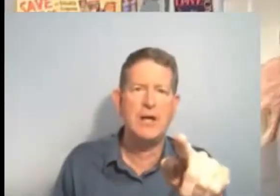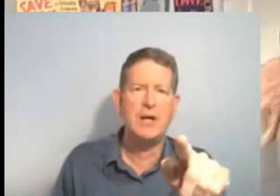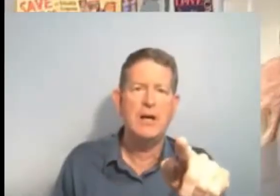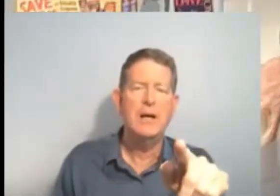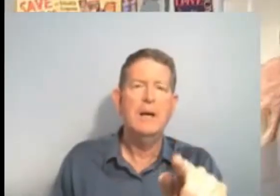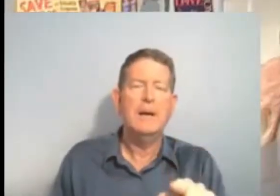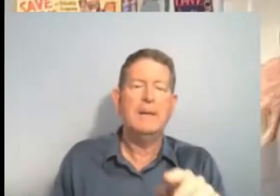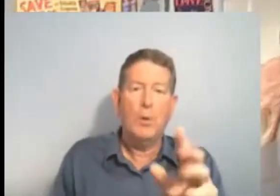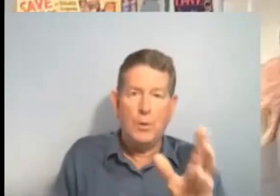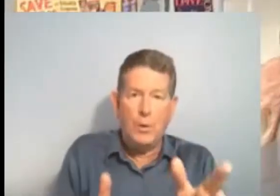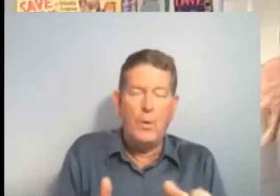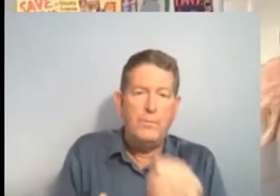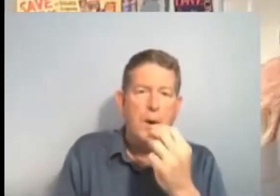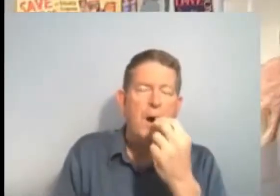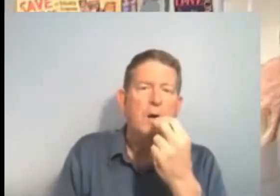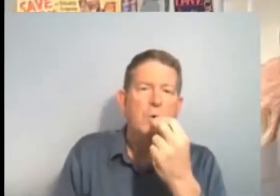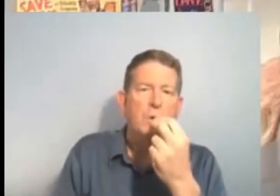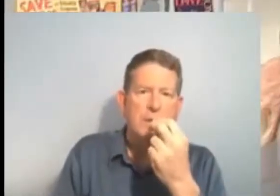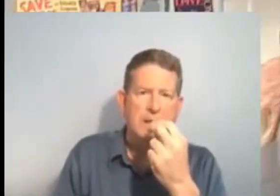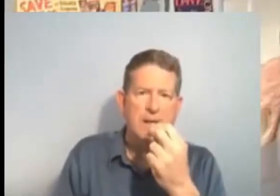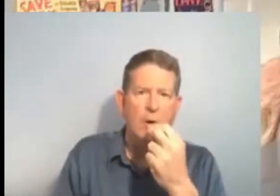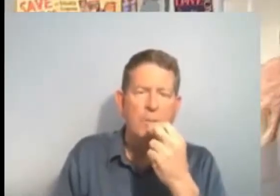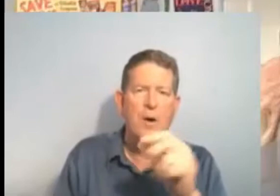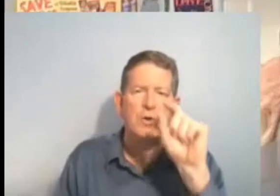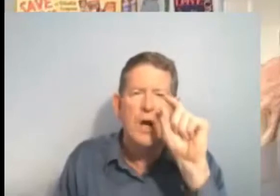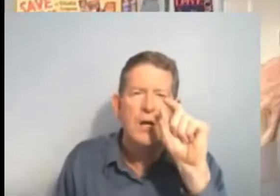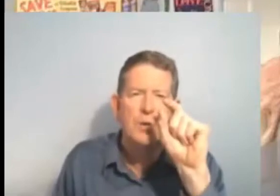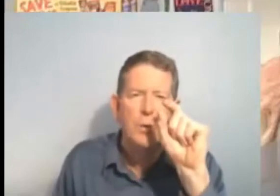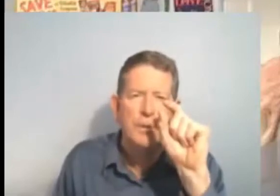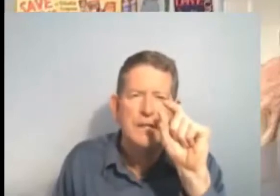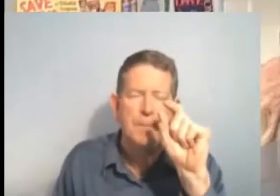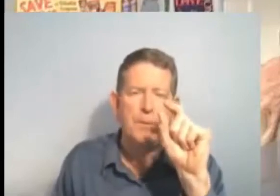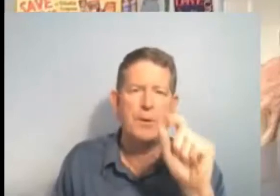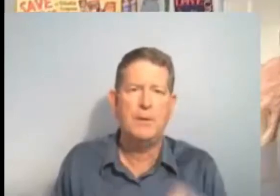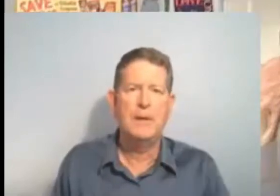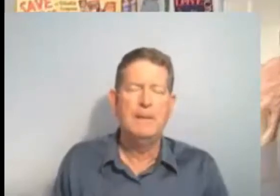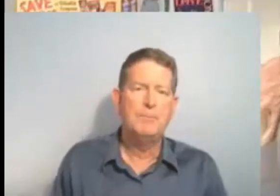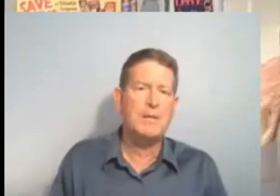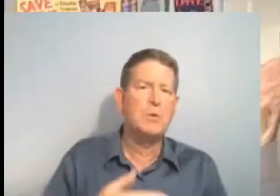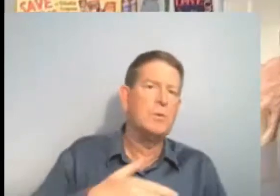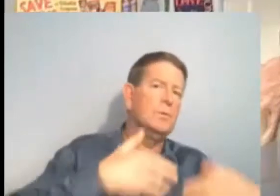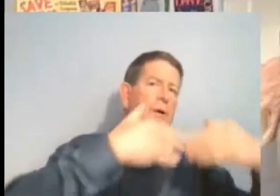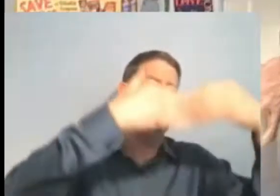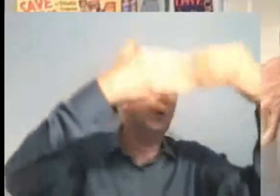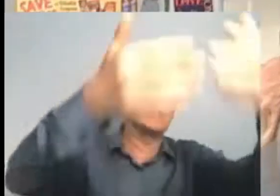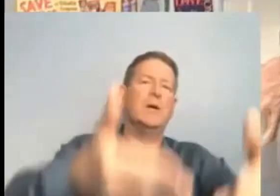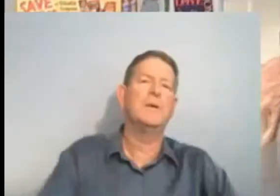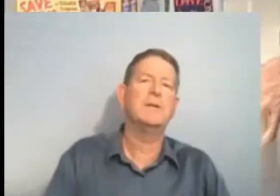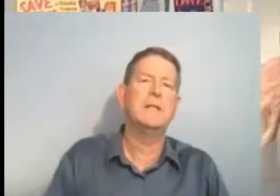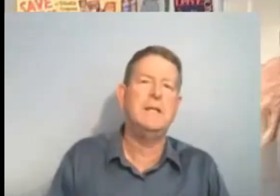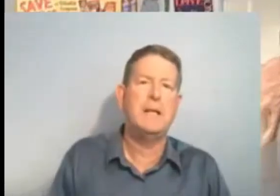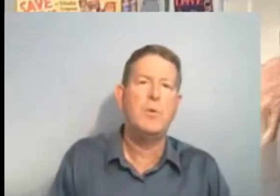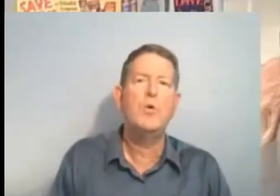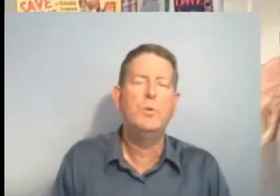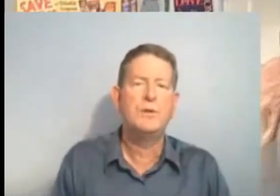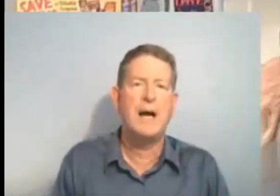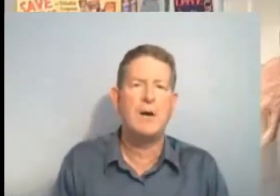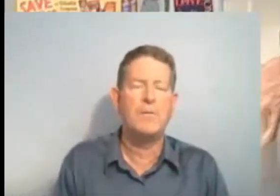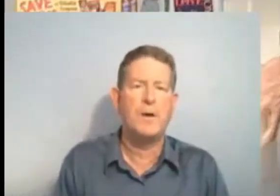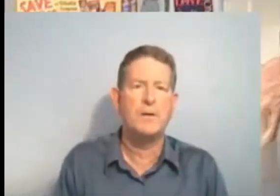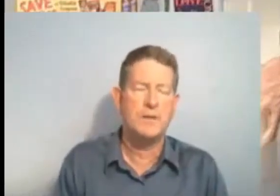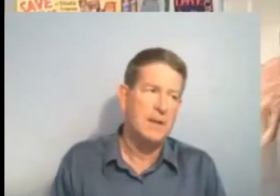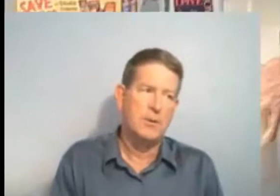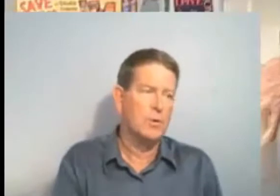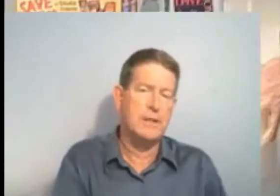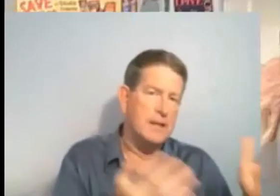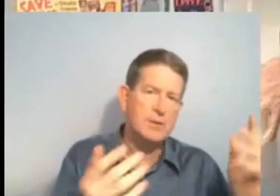16h, on prend un goûter, on mange un tout petit peu parce qu'on a tendance à dîner beaucoup plus tard